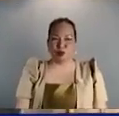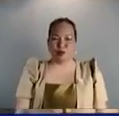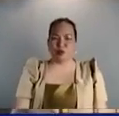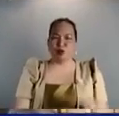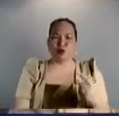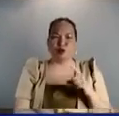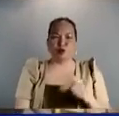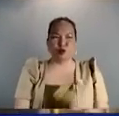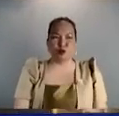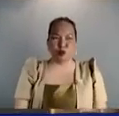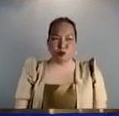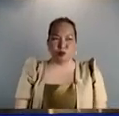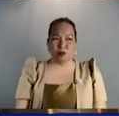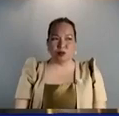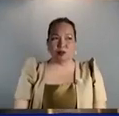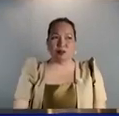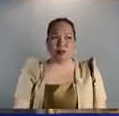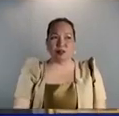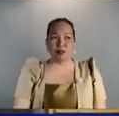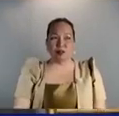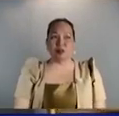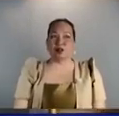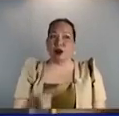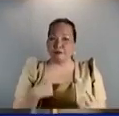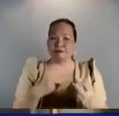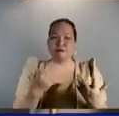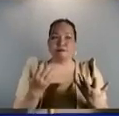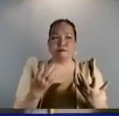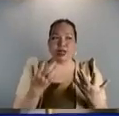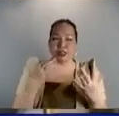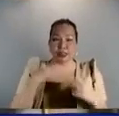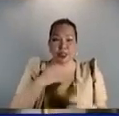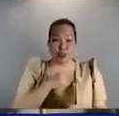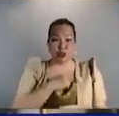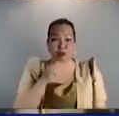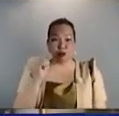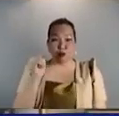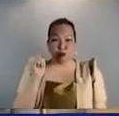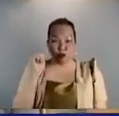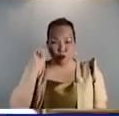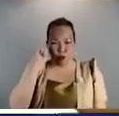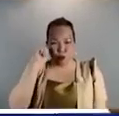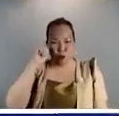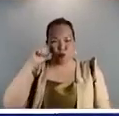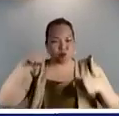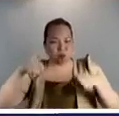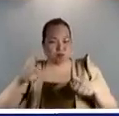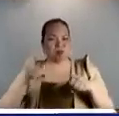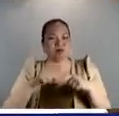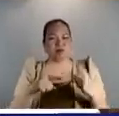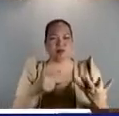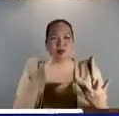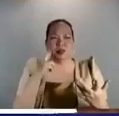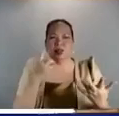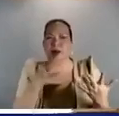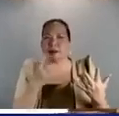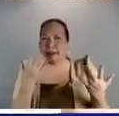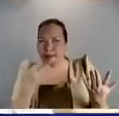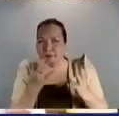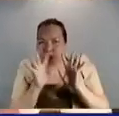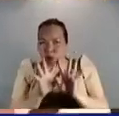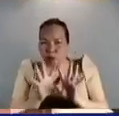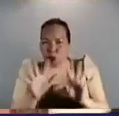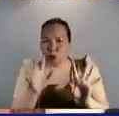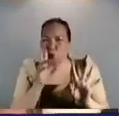yung kausap ni... Senator Tulfo. So, yan po yung hanay ng mga papasok, yung mga incoming cabinet members po